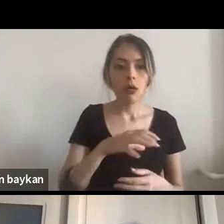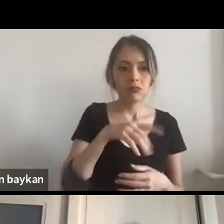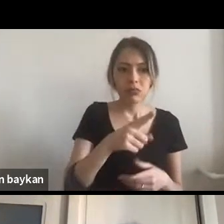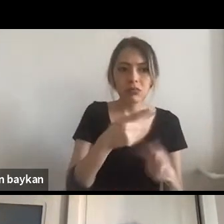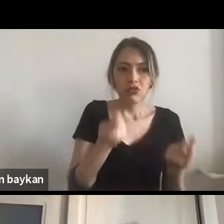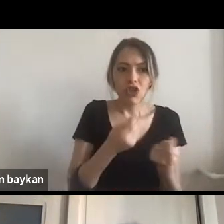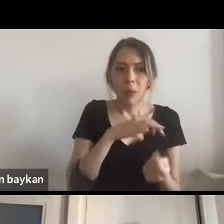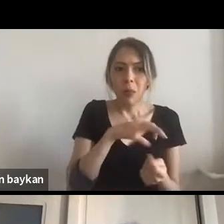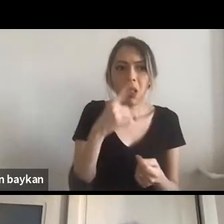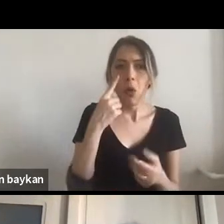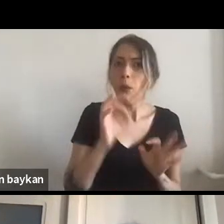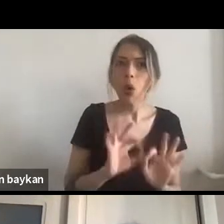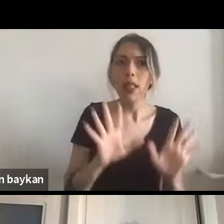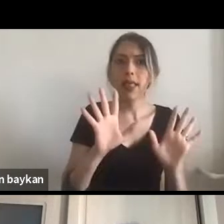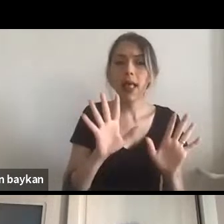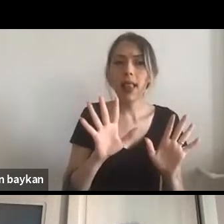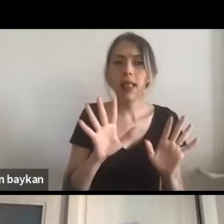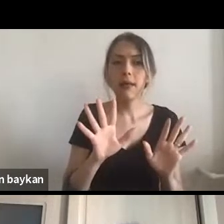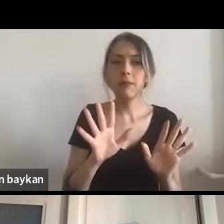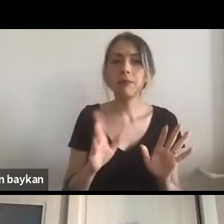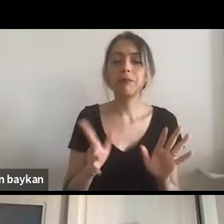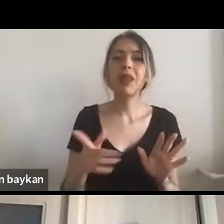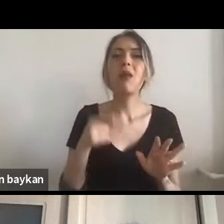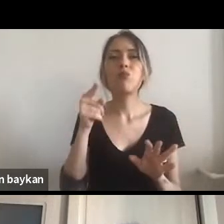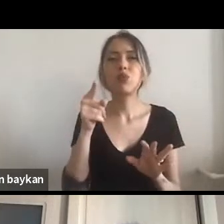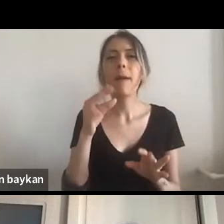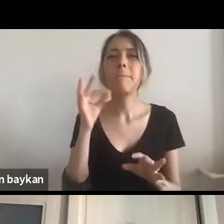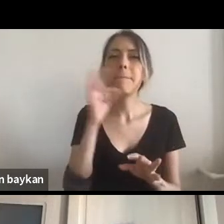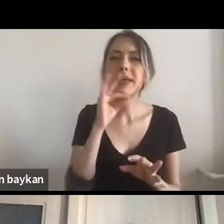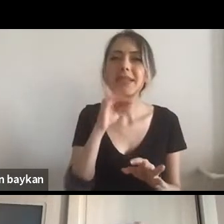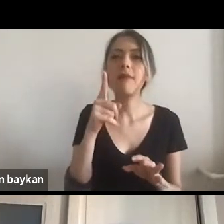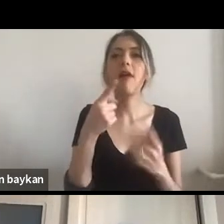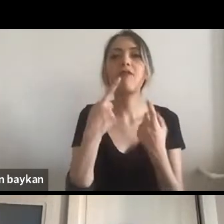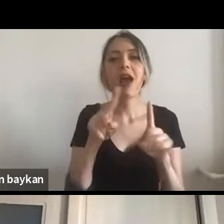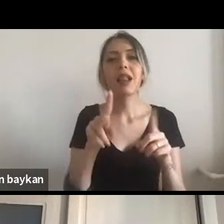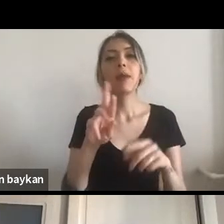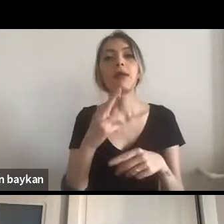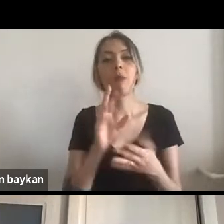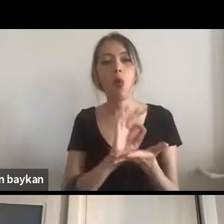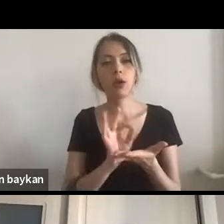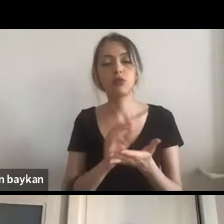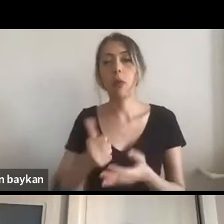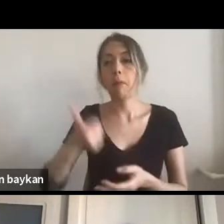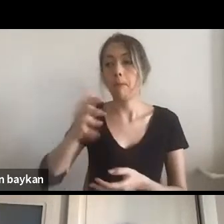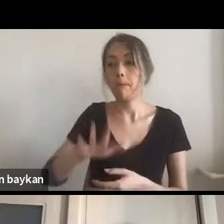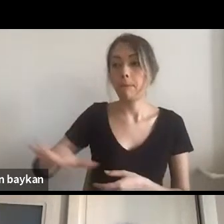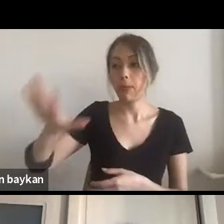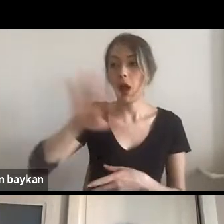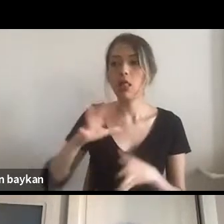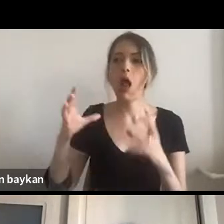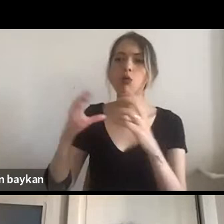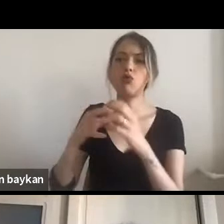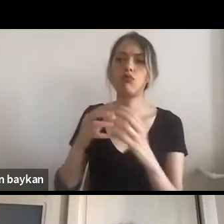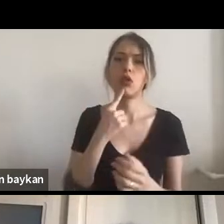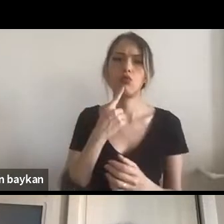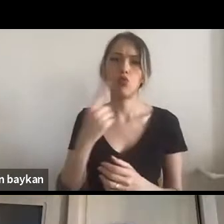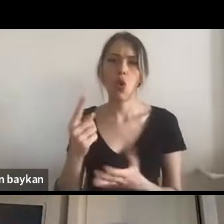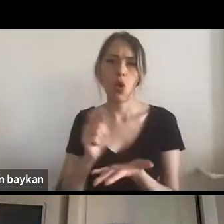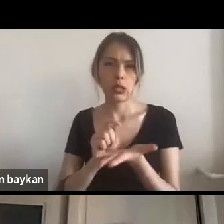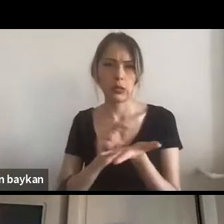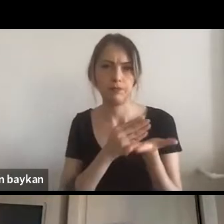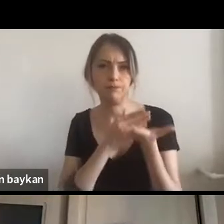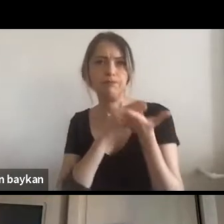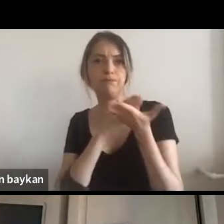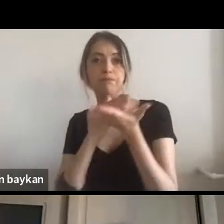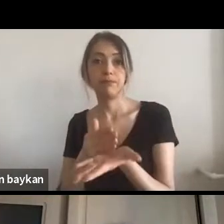bir alternatif gölge rapor yazıyoruz ve Bakanlar Komitesi'ne diyoruz ki her ne kadar hükümet bunu söylüyorsa da durum